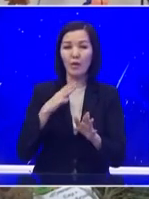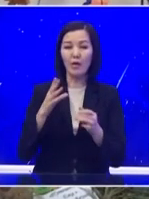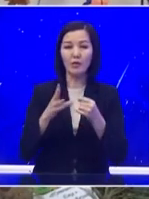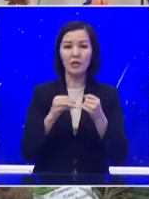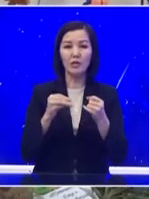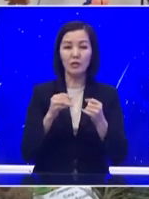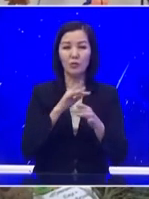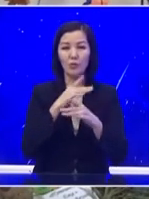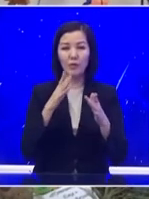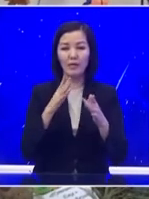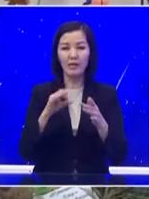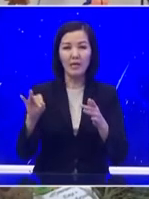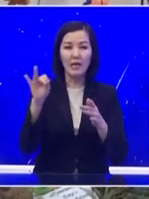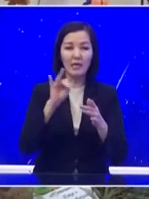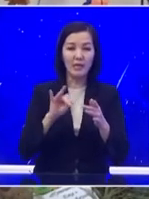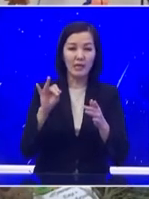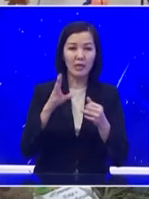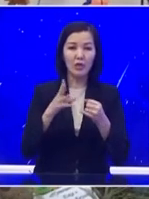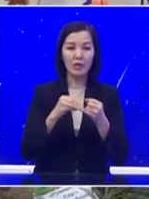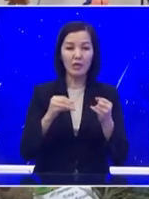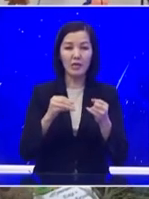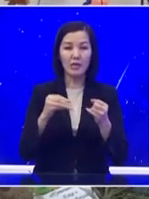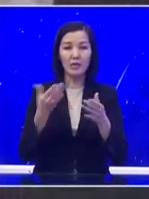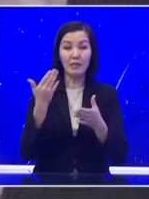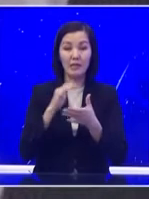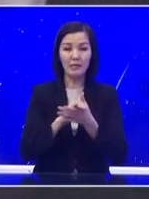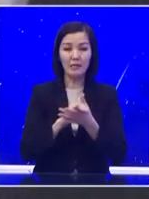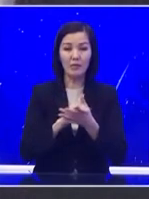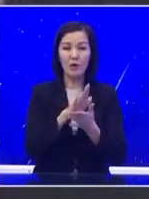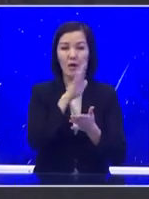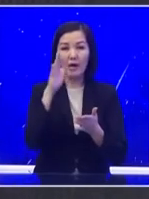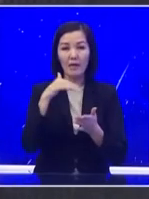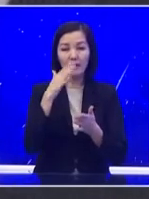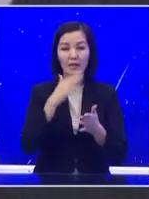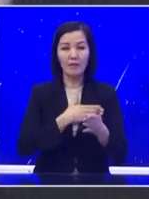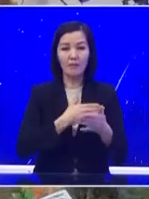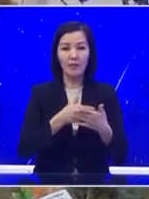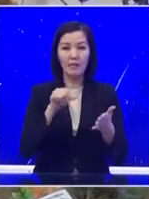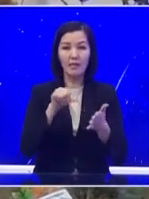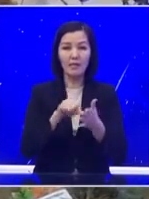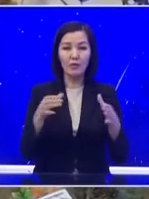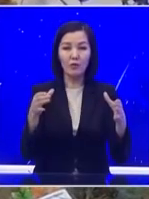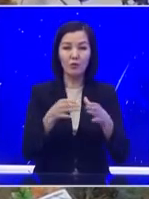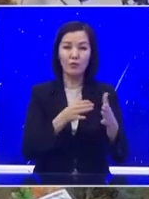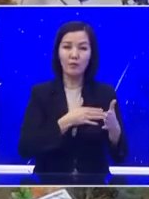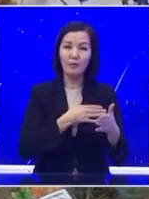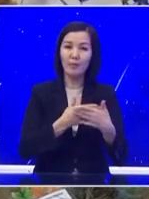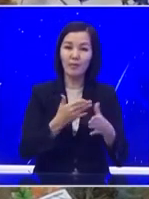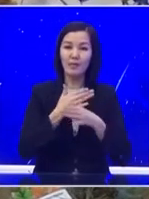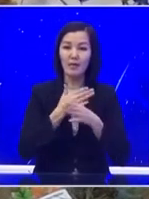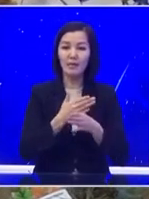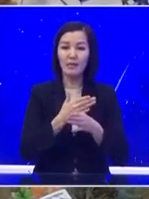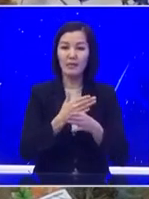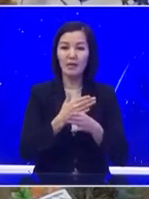жеріміздің талай сыры ашылмаған жерлер туралы ой бөлісті оқушыларымыз, ата-аналарды белсенділік танытты. Ұжымның белсенділігінің арқасында біз